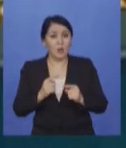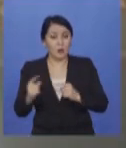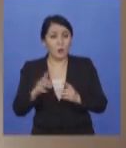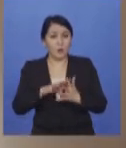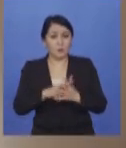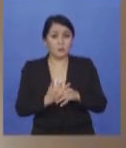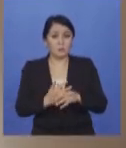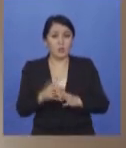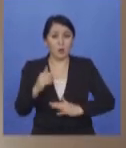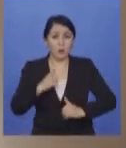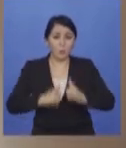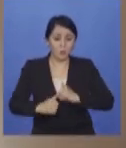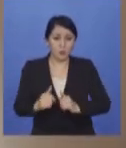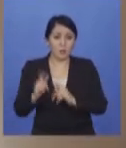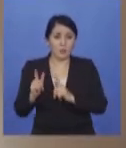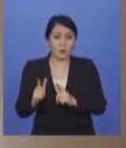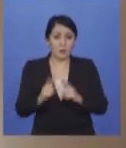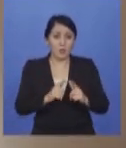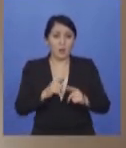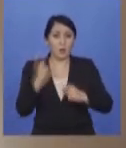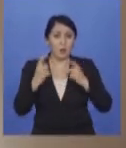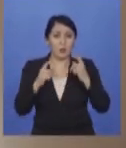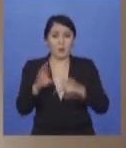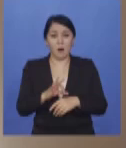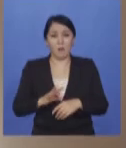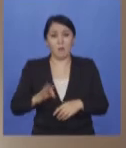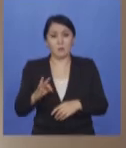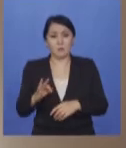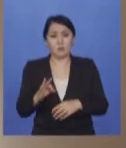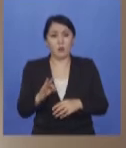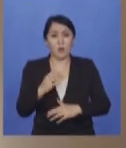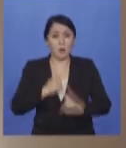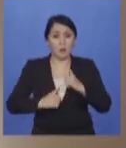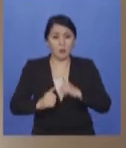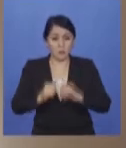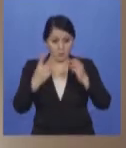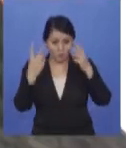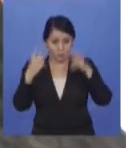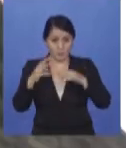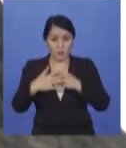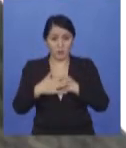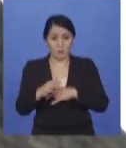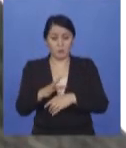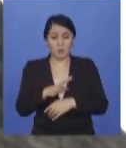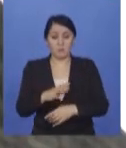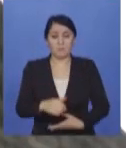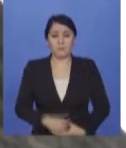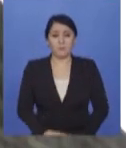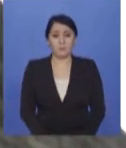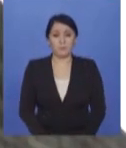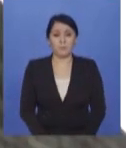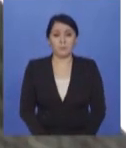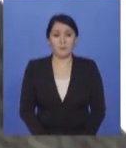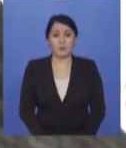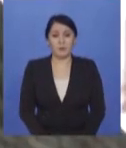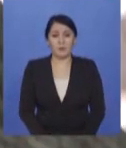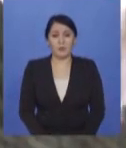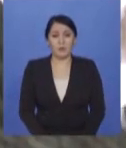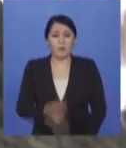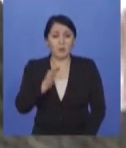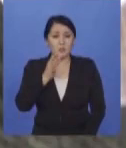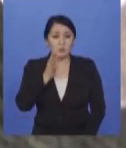мұғалімдер даярланатын курстар, училище облыс орталықтарында мұғалімдер институтын ашты. 80 келген кезде көрдім, сол